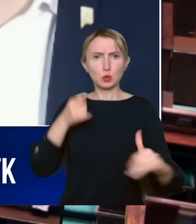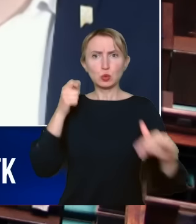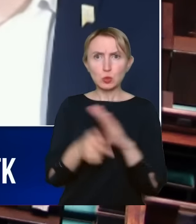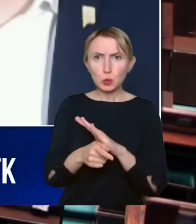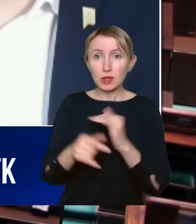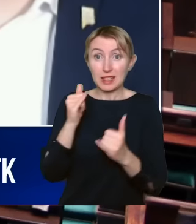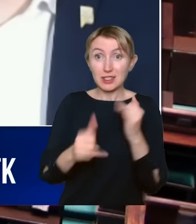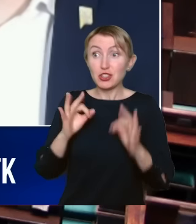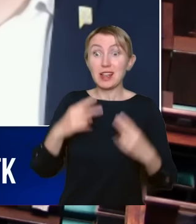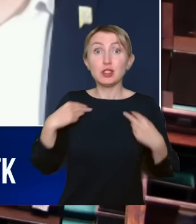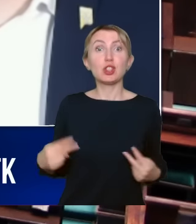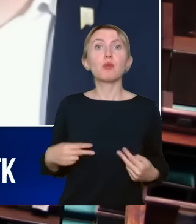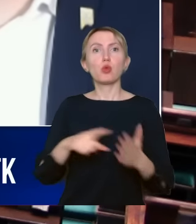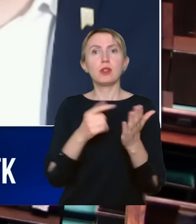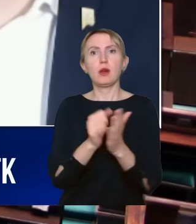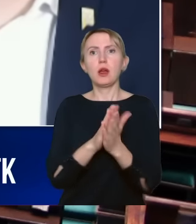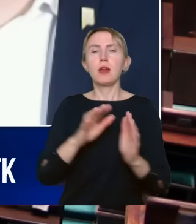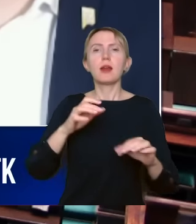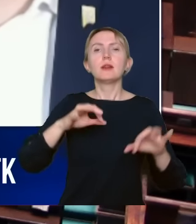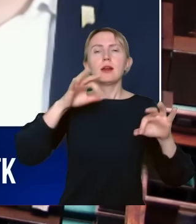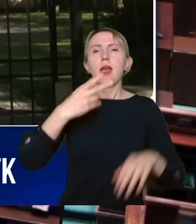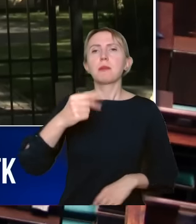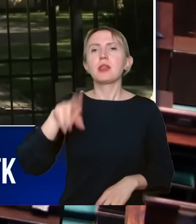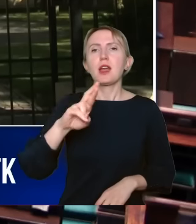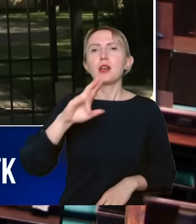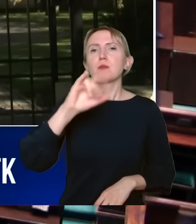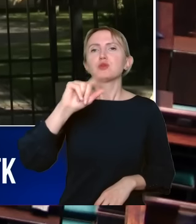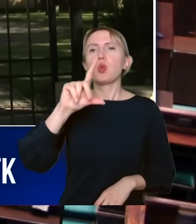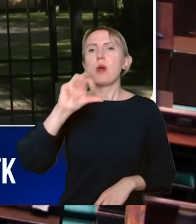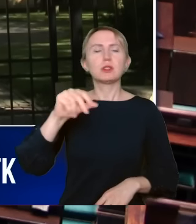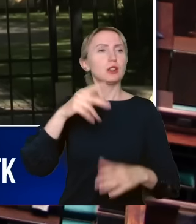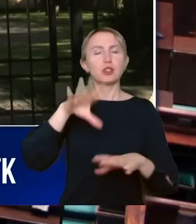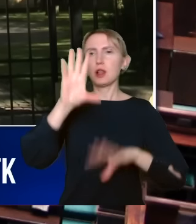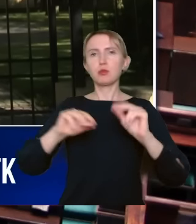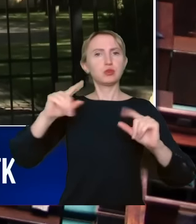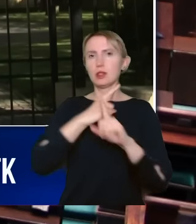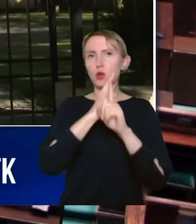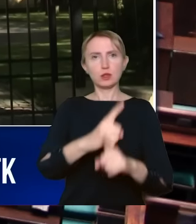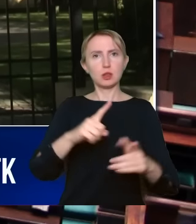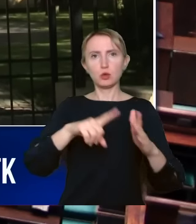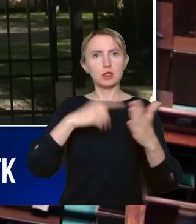teraz Trybunał Magister Julii Przyłębskiej miałby orzec, że ten budżet jest niekonstytucyjny.